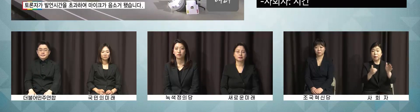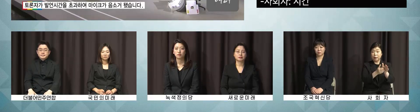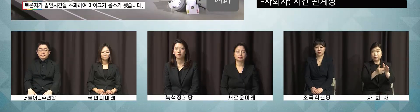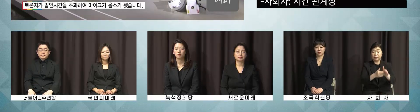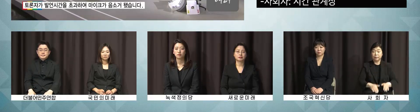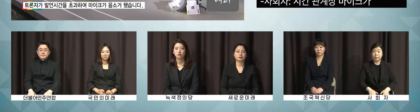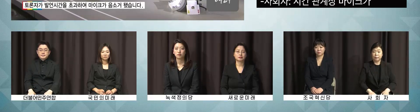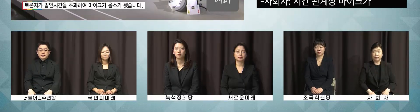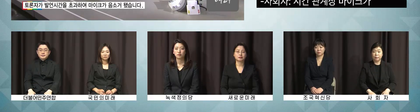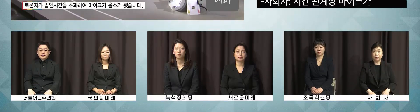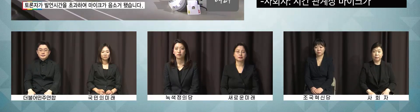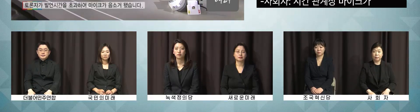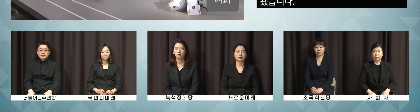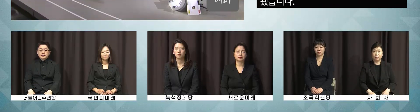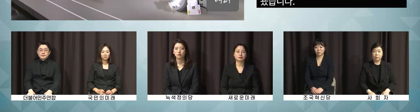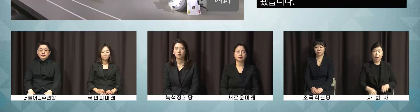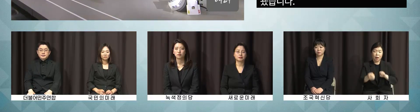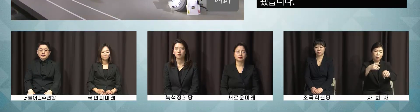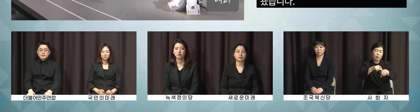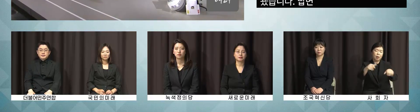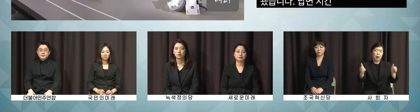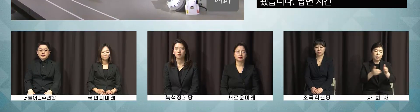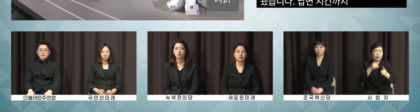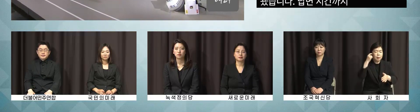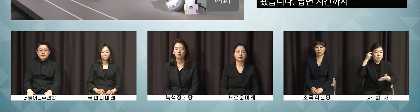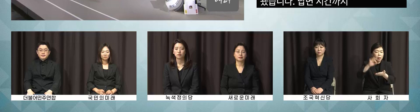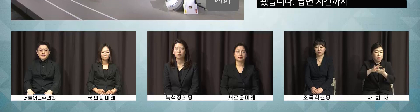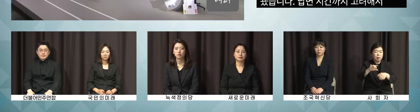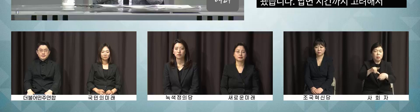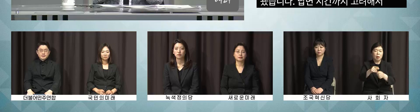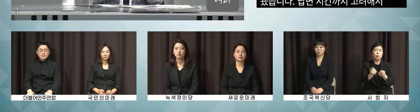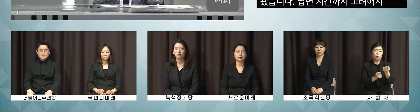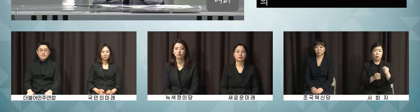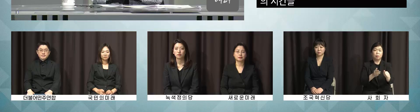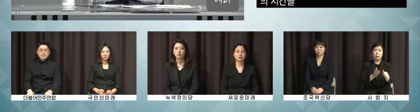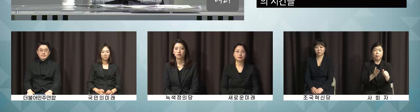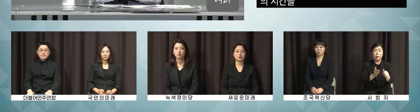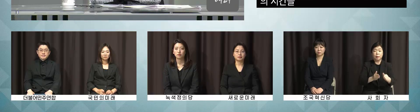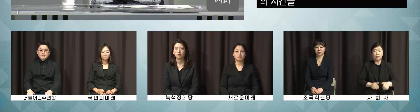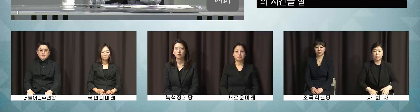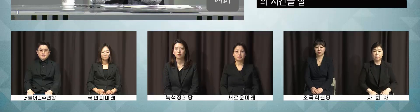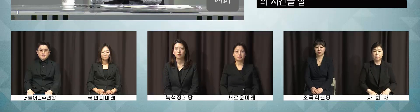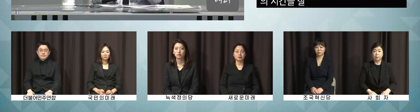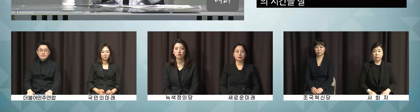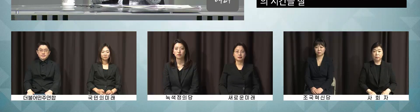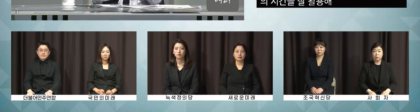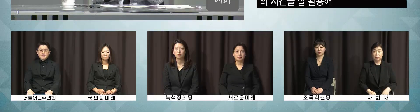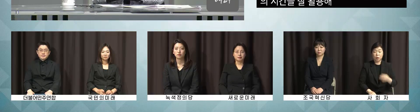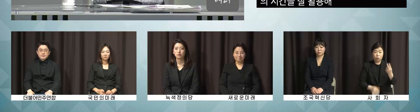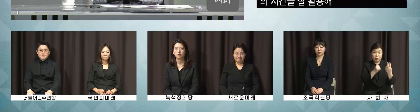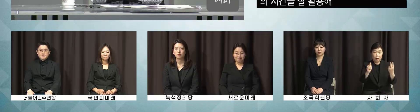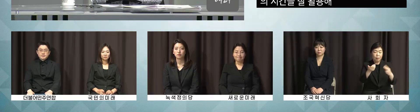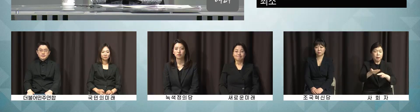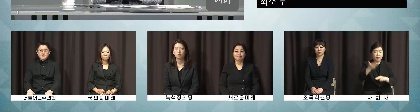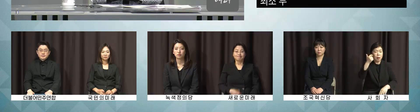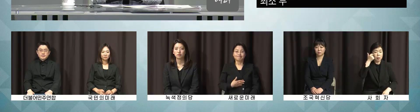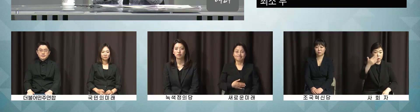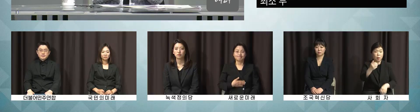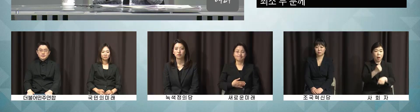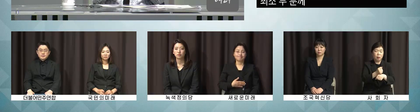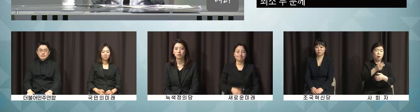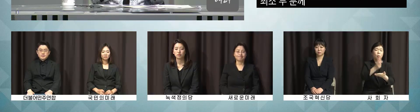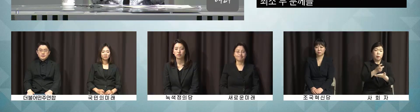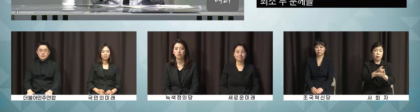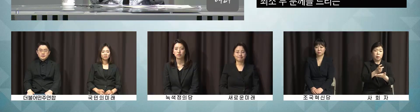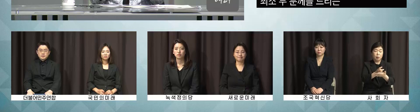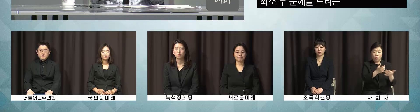네. 답변 시간까지 고려해서 7분의 시간을 잘 활용해 주시기 바랍니다. 최소 그러겠습니다. 2분께 질문을 드리는 것은